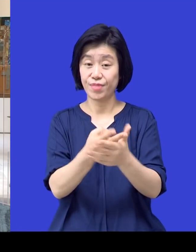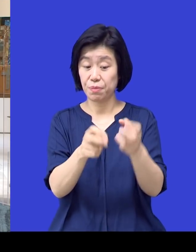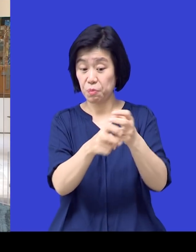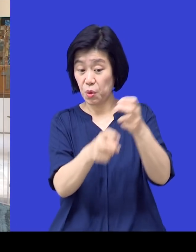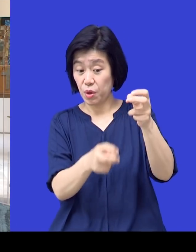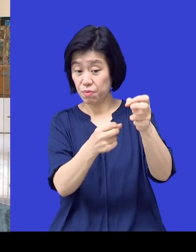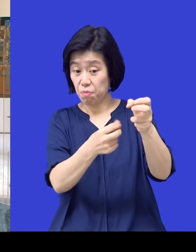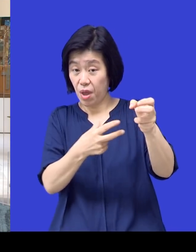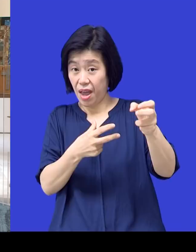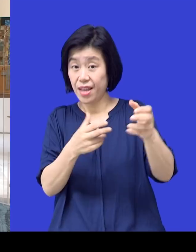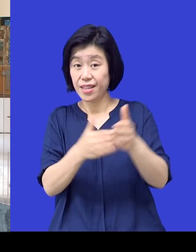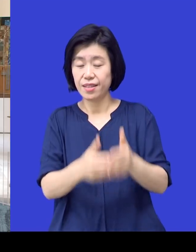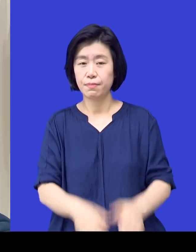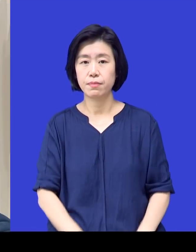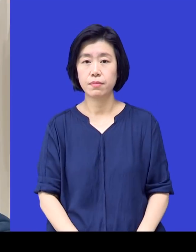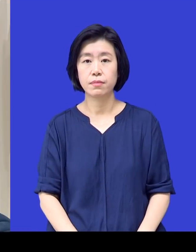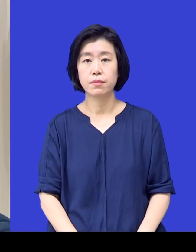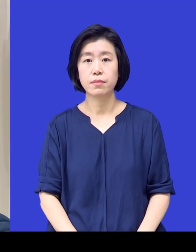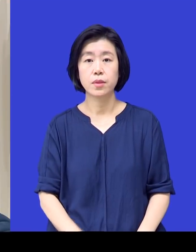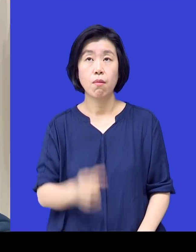계속 들린 소식은